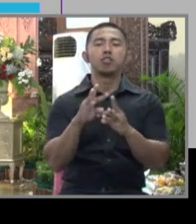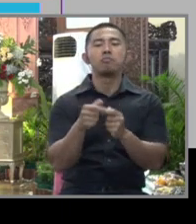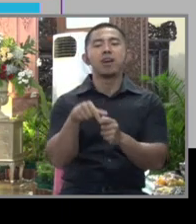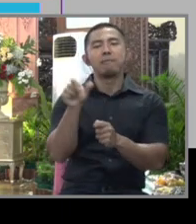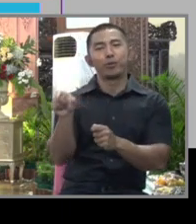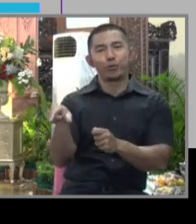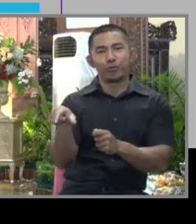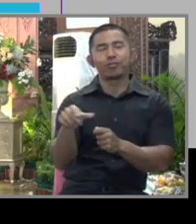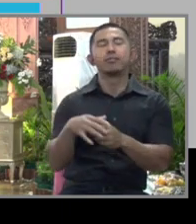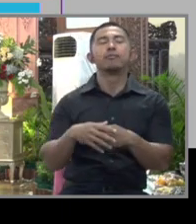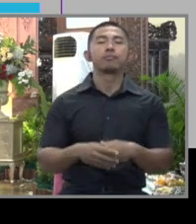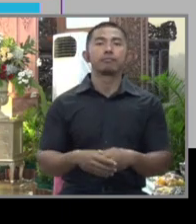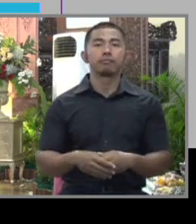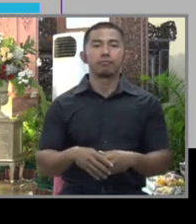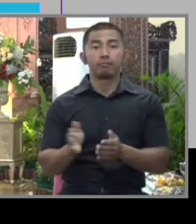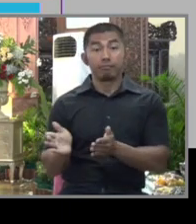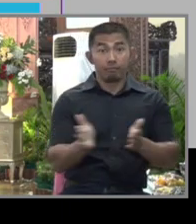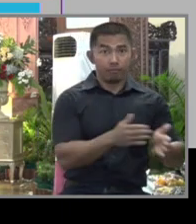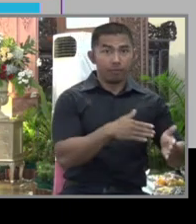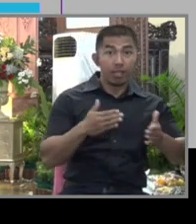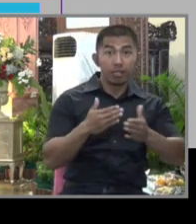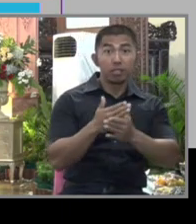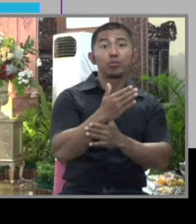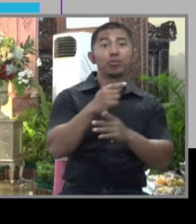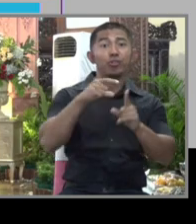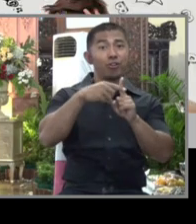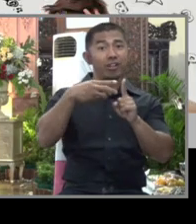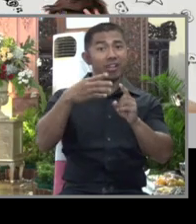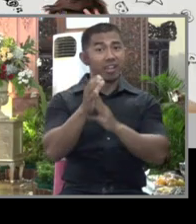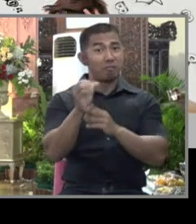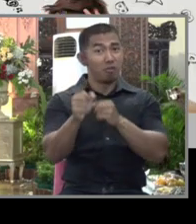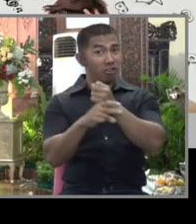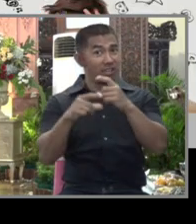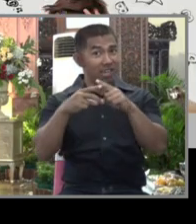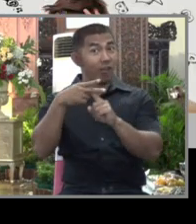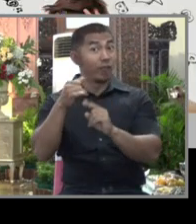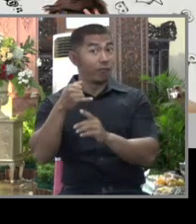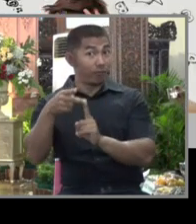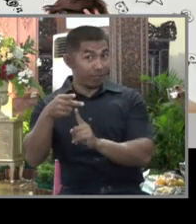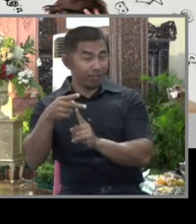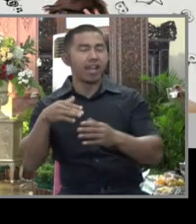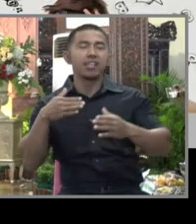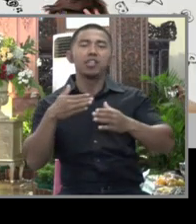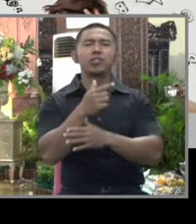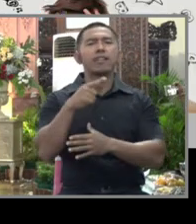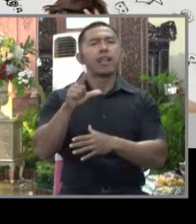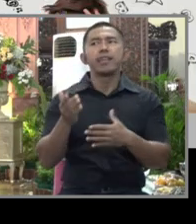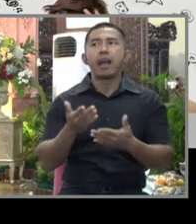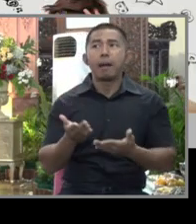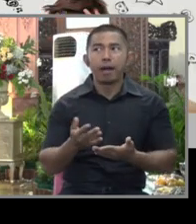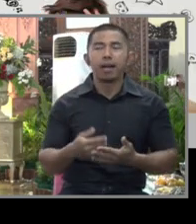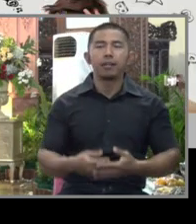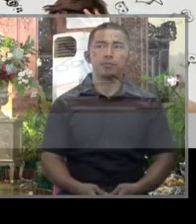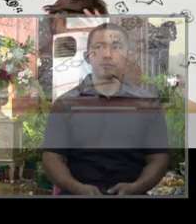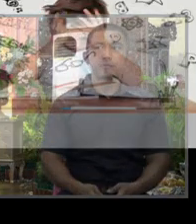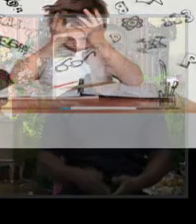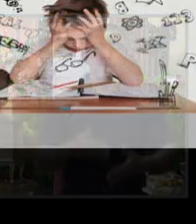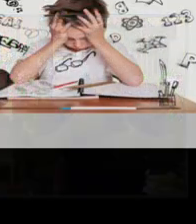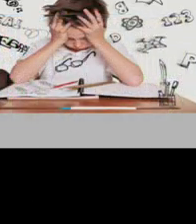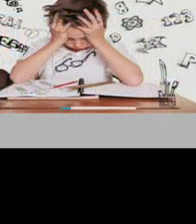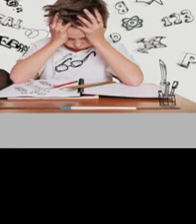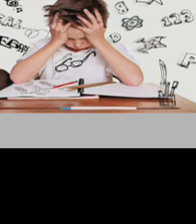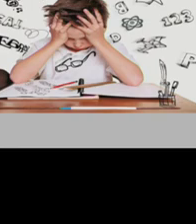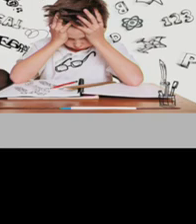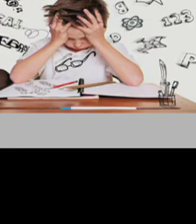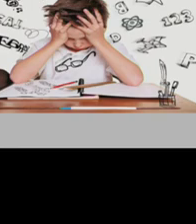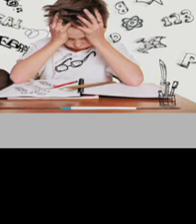Selain isu bonus demografis, terdapat beberapa isu strategis lainnya di Kabupaten Jepara, Pak. Isu strategis pembangunan